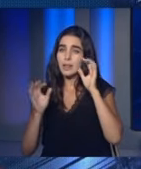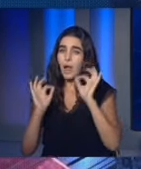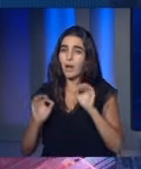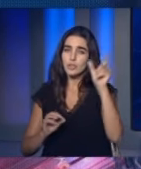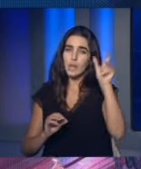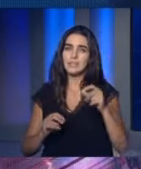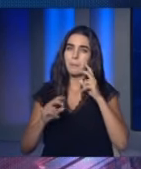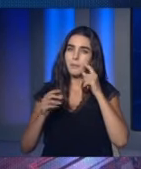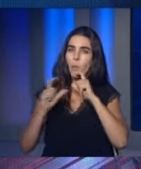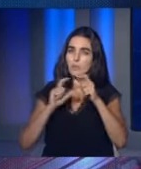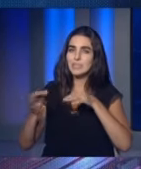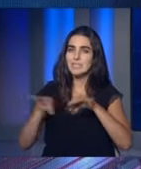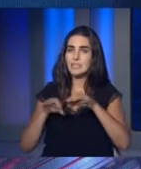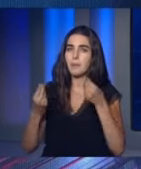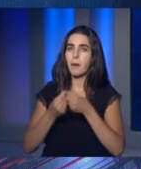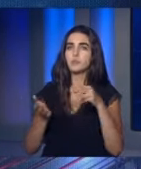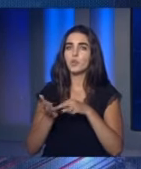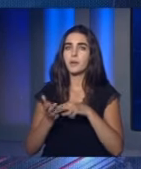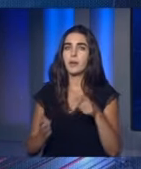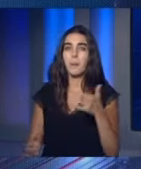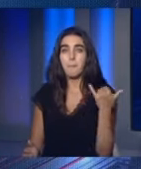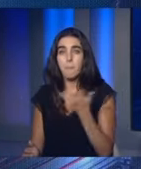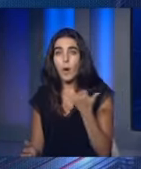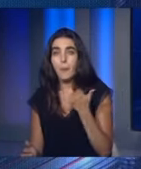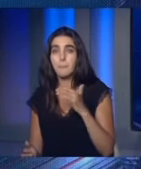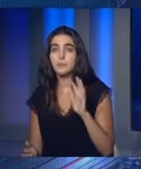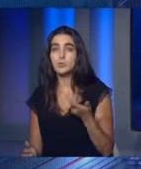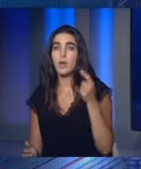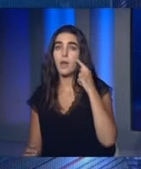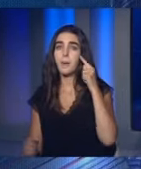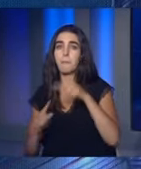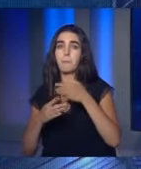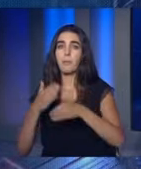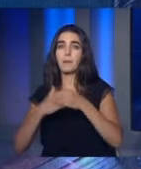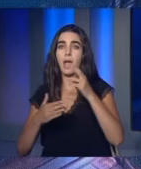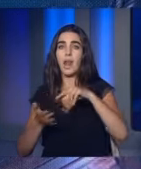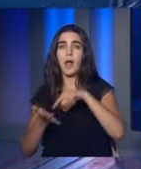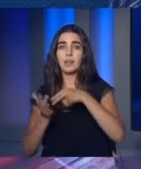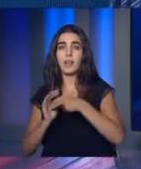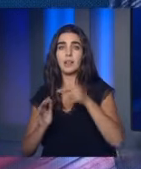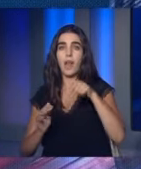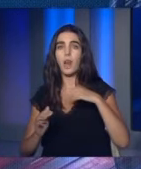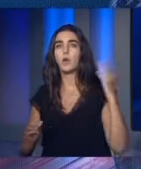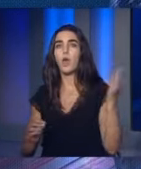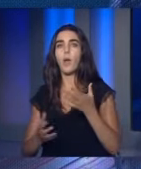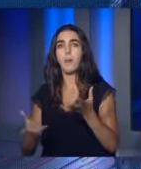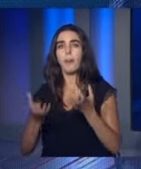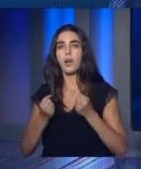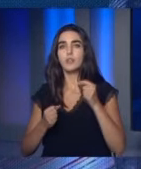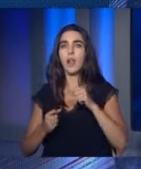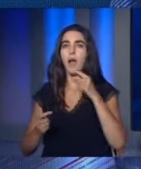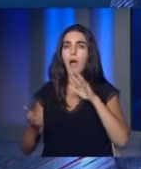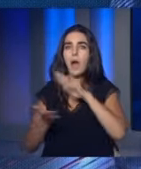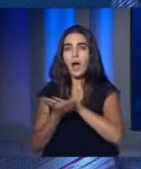يؤثر على كل المجتمع اللبناني. وأكد البيسري أن التواصل السياسي مع سوريا مهم ومبني على خطة،